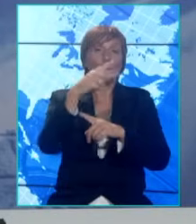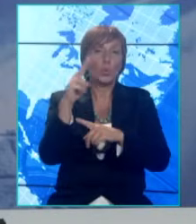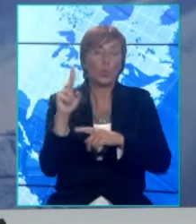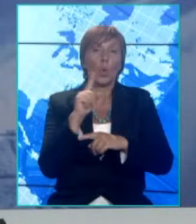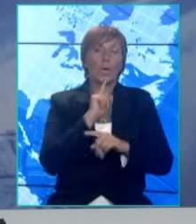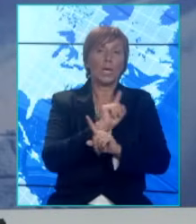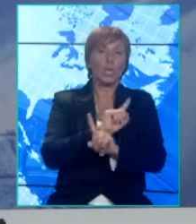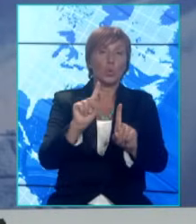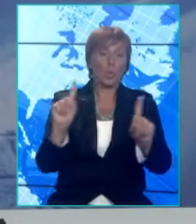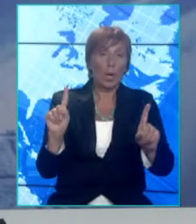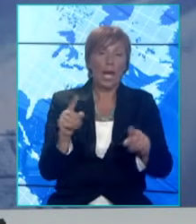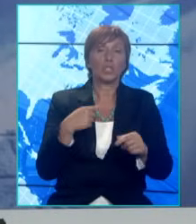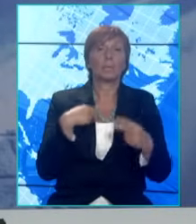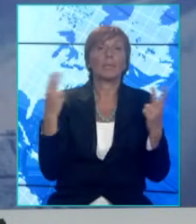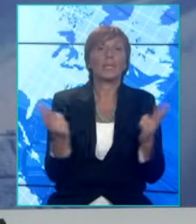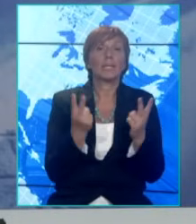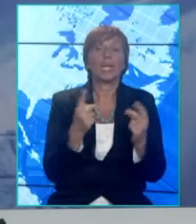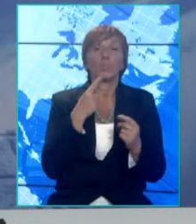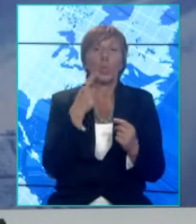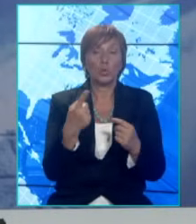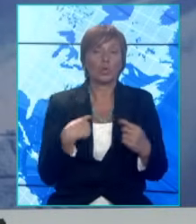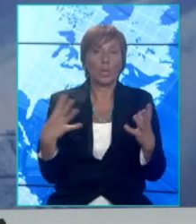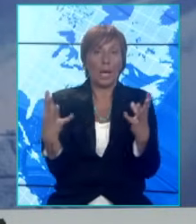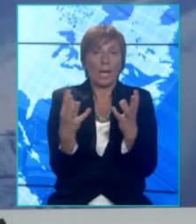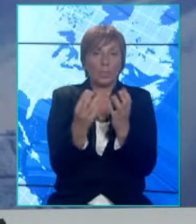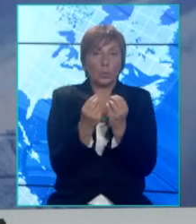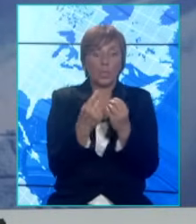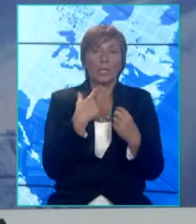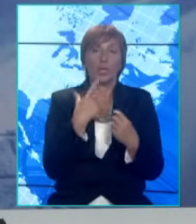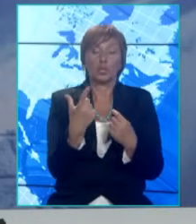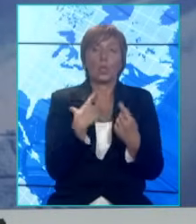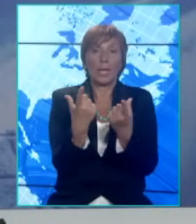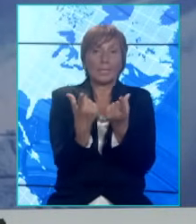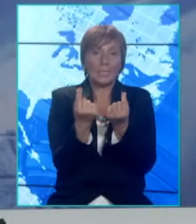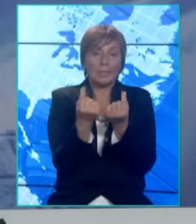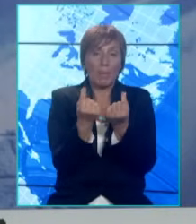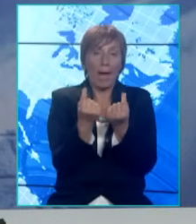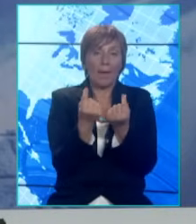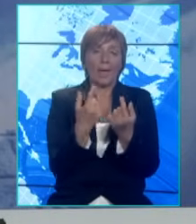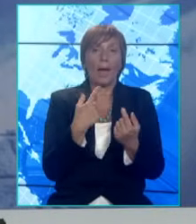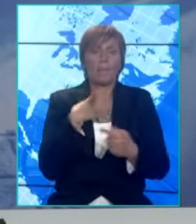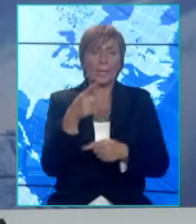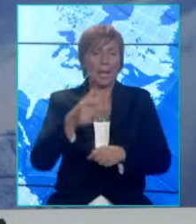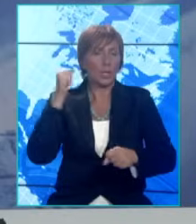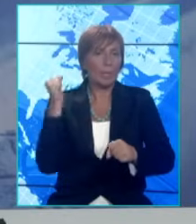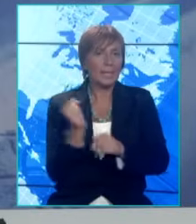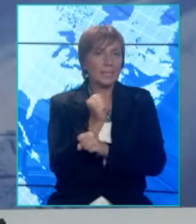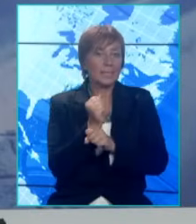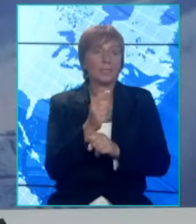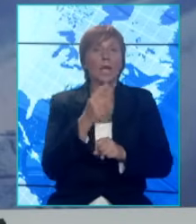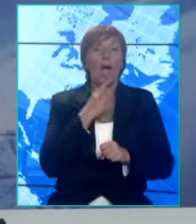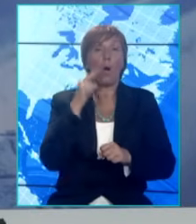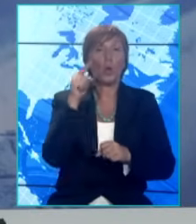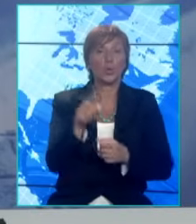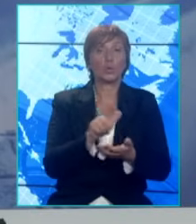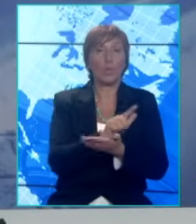drugačijeg tražimo ono što nas ujedinjuje, odnosno ono što nas spaja i na tome inzistiramo. A ono što u